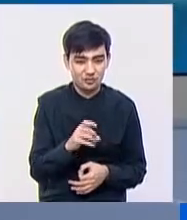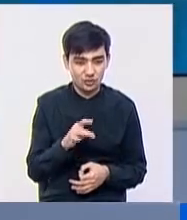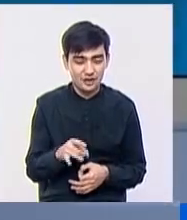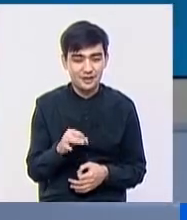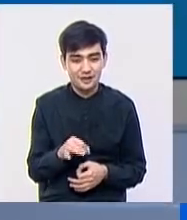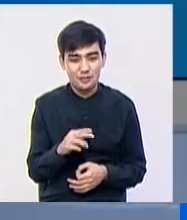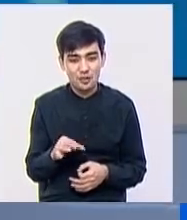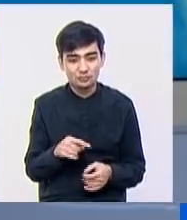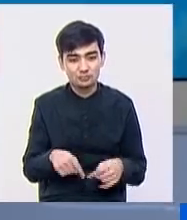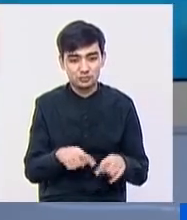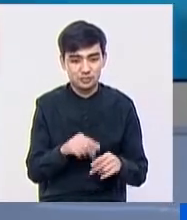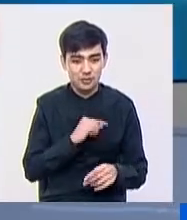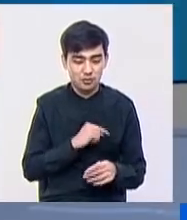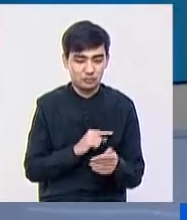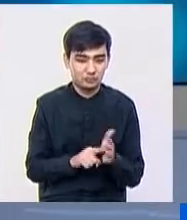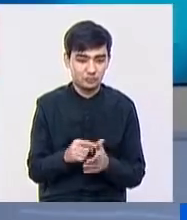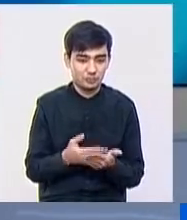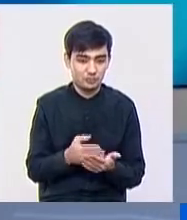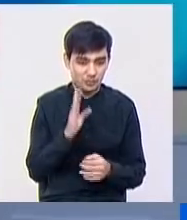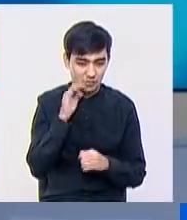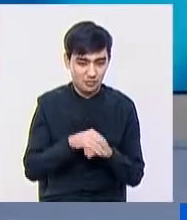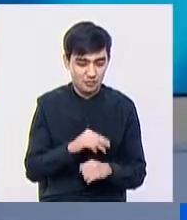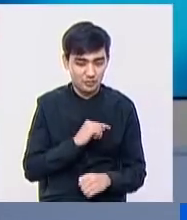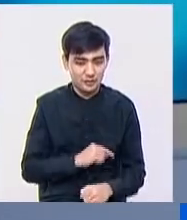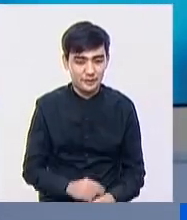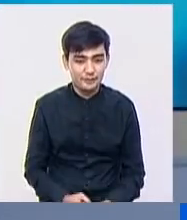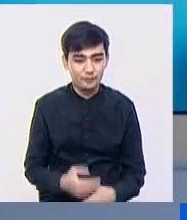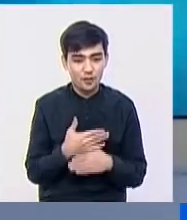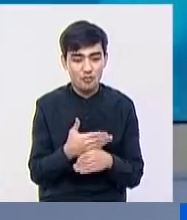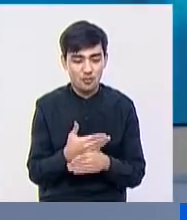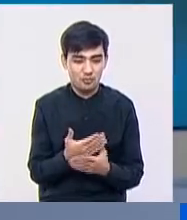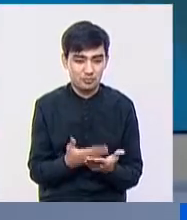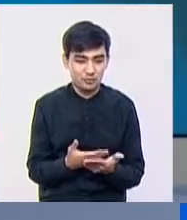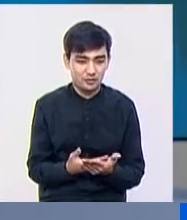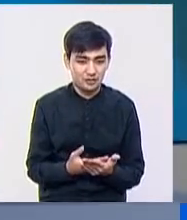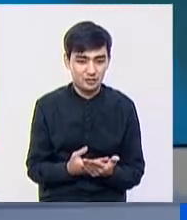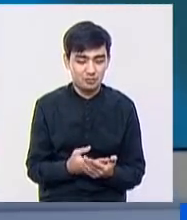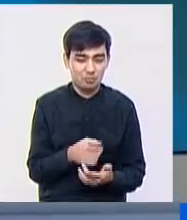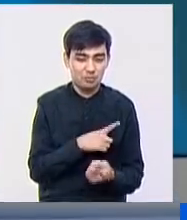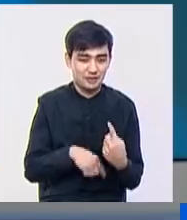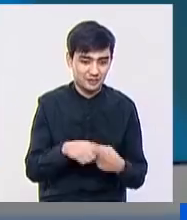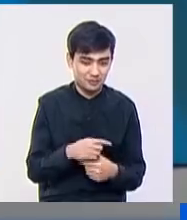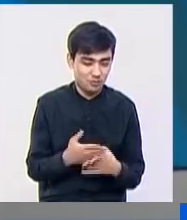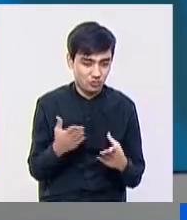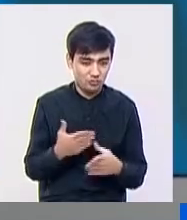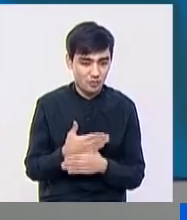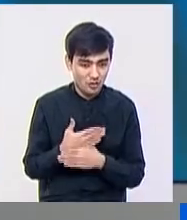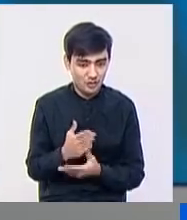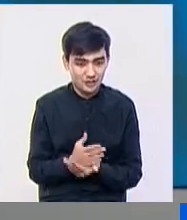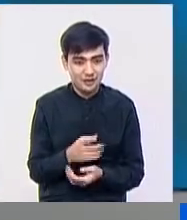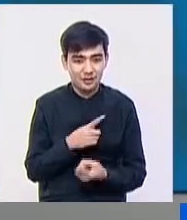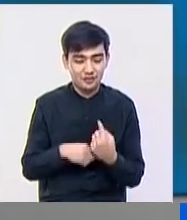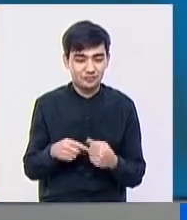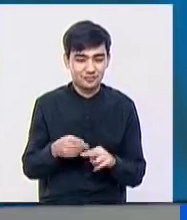ним идет интенсивная работа, вот почти круглосуточная. Помогает в основном, конечно же, бизнес, помогают наши